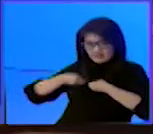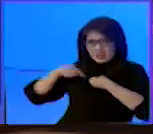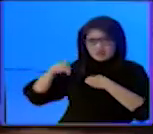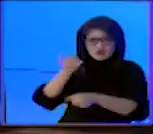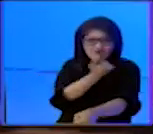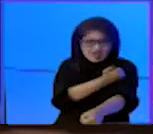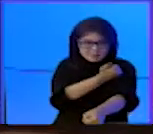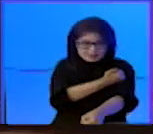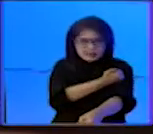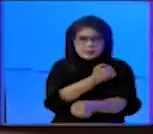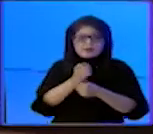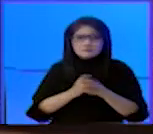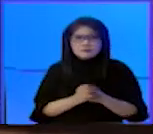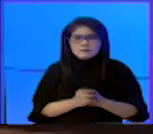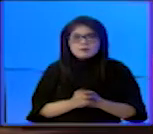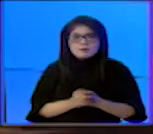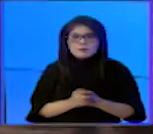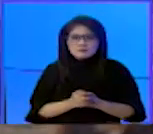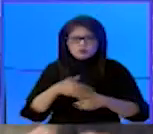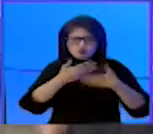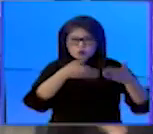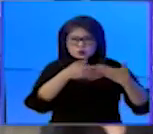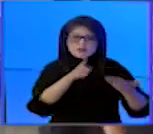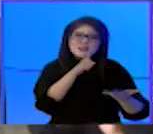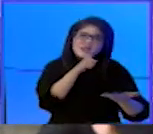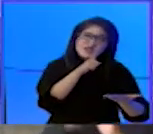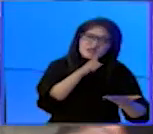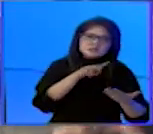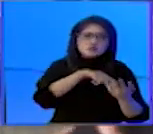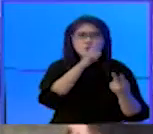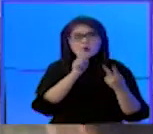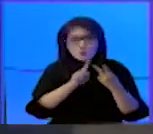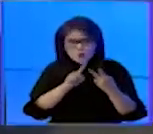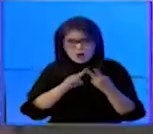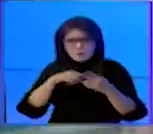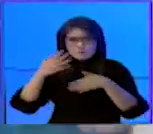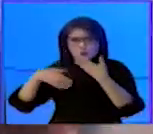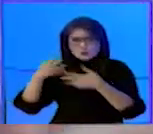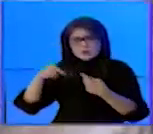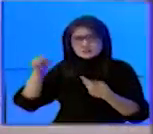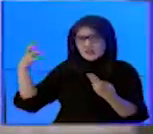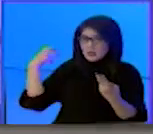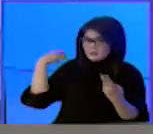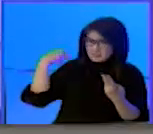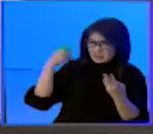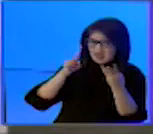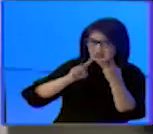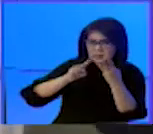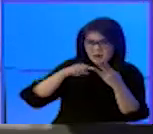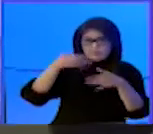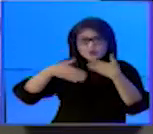yaitu AstraZeneca perusahaan farmasi asal Inggris, Moderna perusahaan farmasi asal Amerika Serikat, serta Sinovac dari